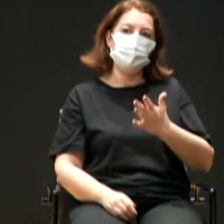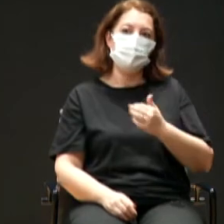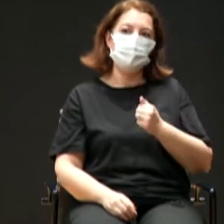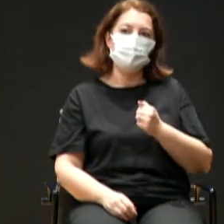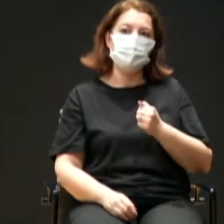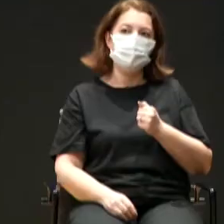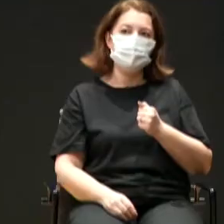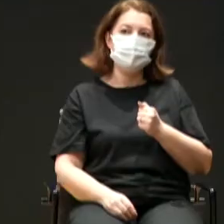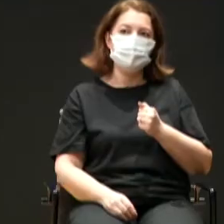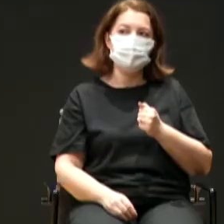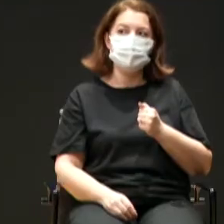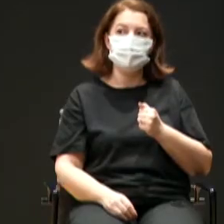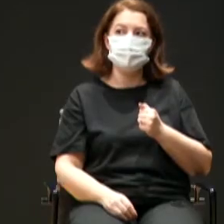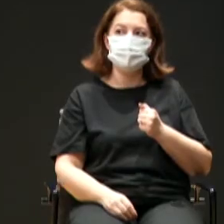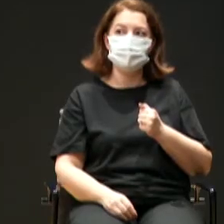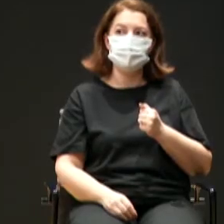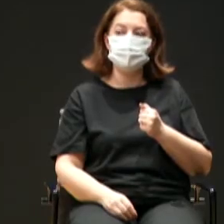Evet. Şimdi